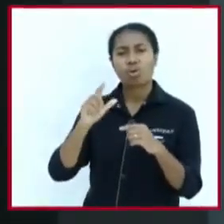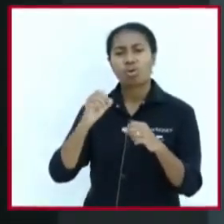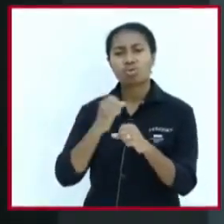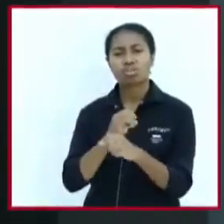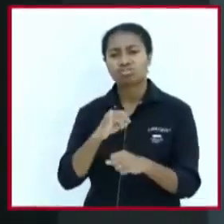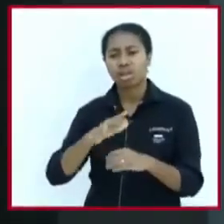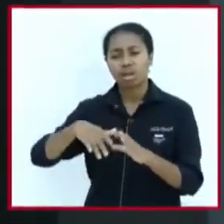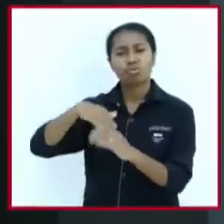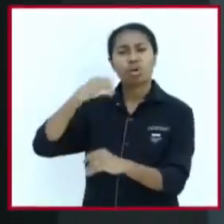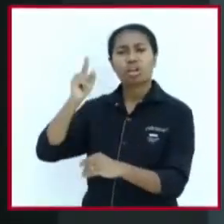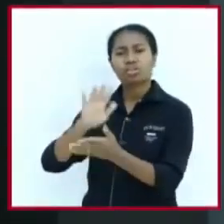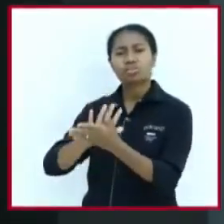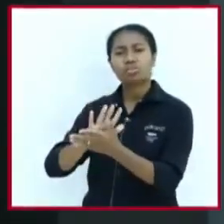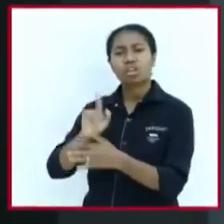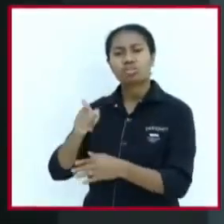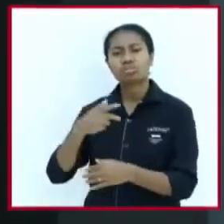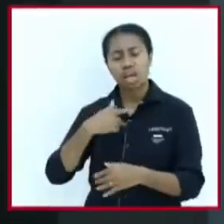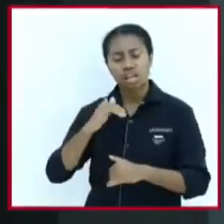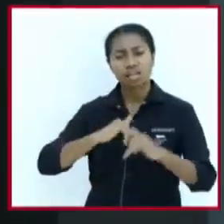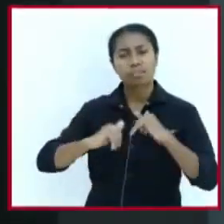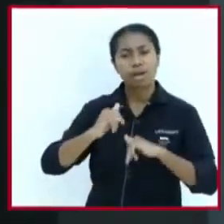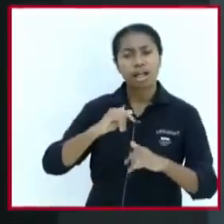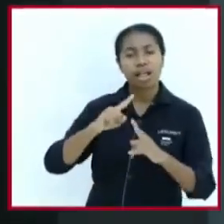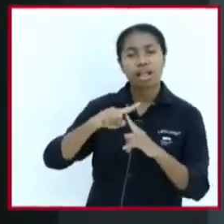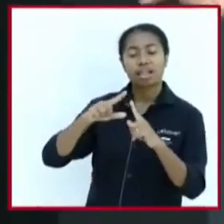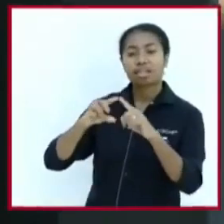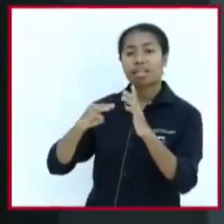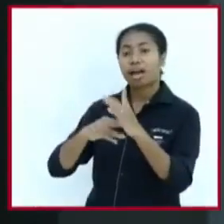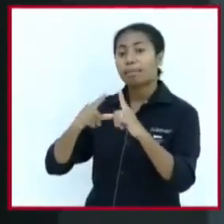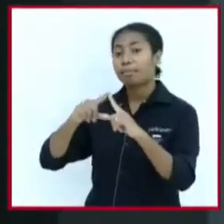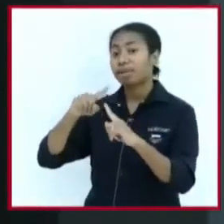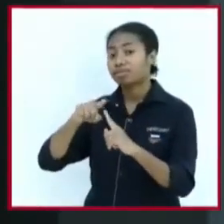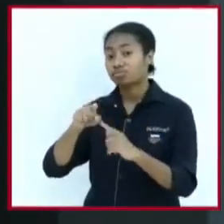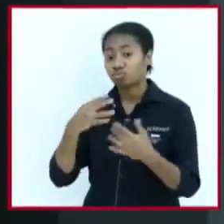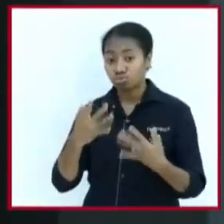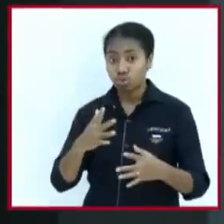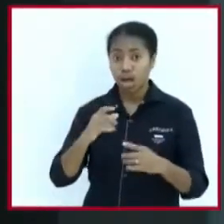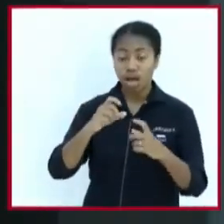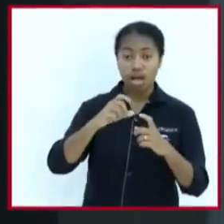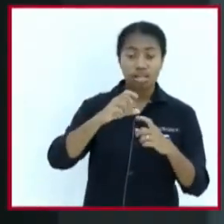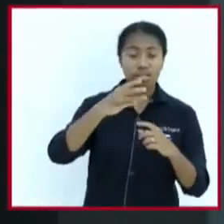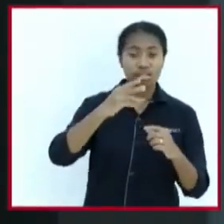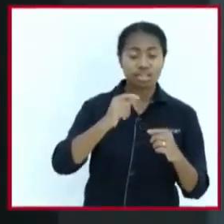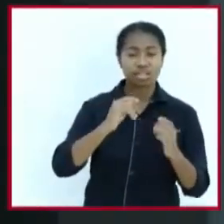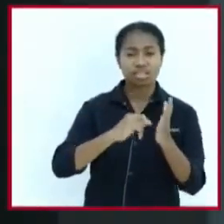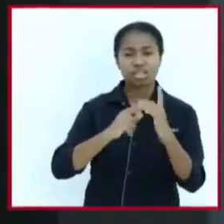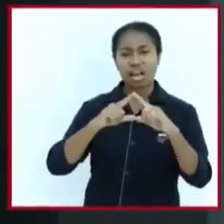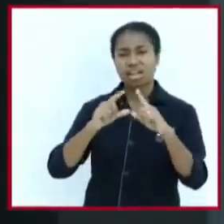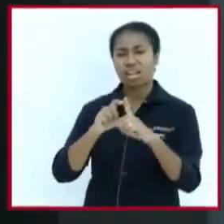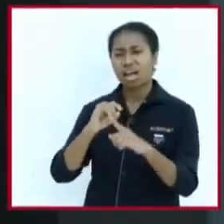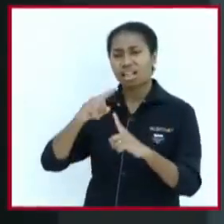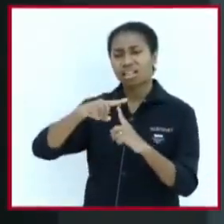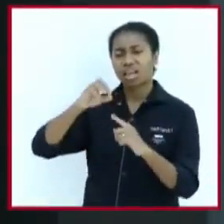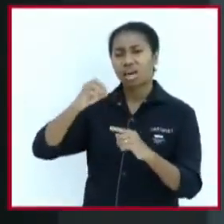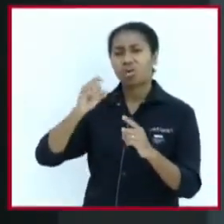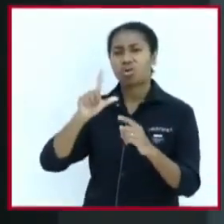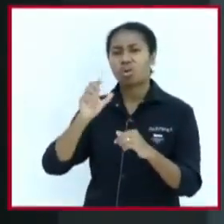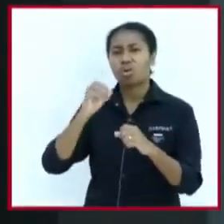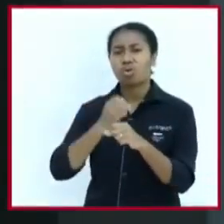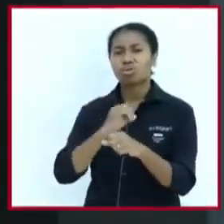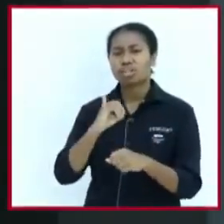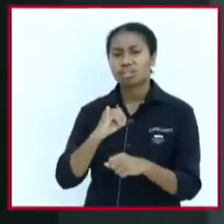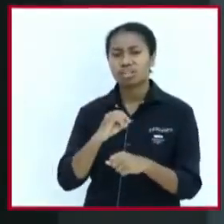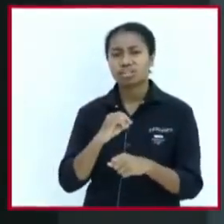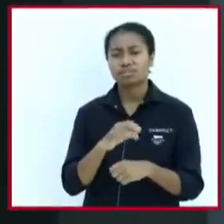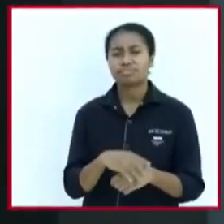saya keluar Saya tambah dari sana sudah sarjana theologia pacaran sama orang Islam bapaknya itu